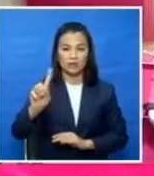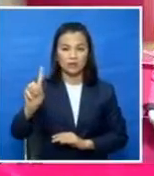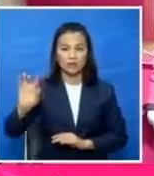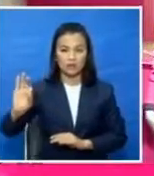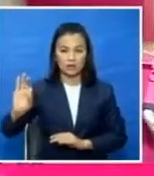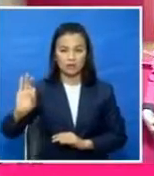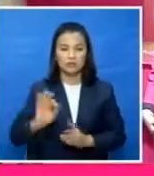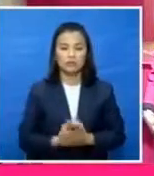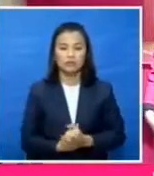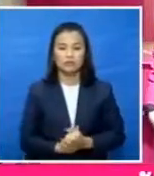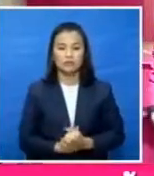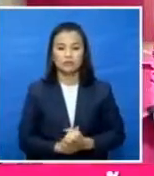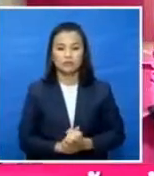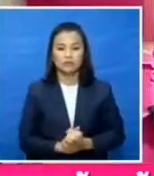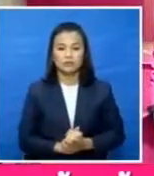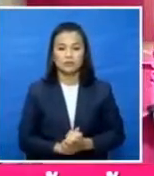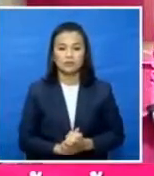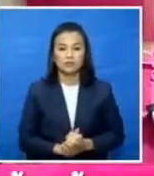9518219